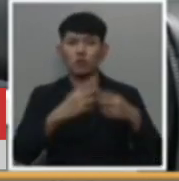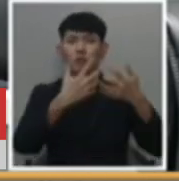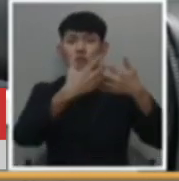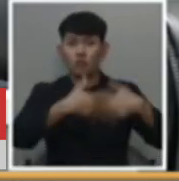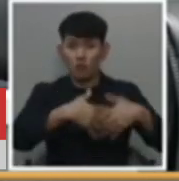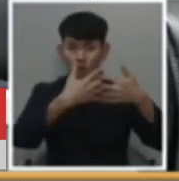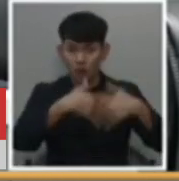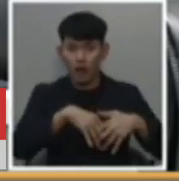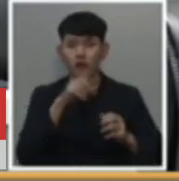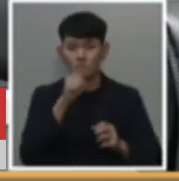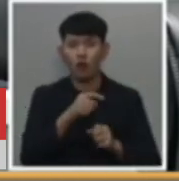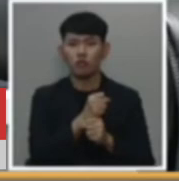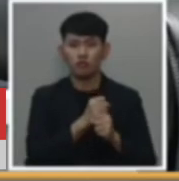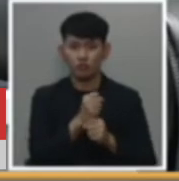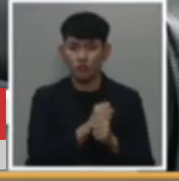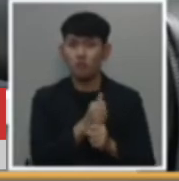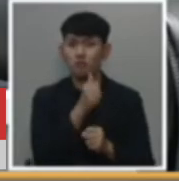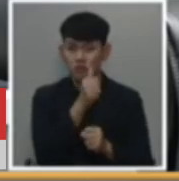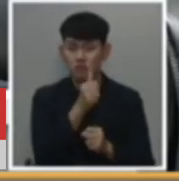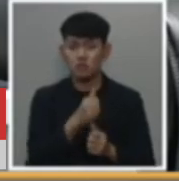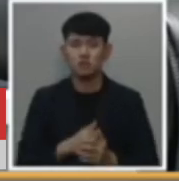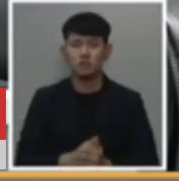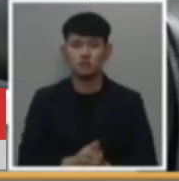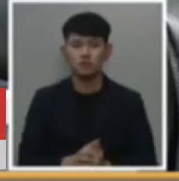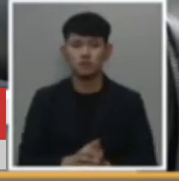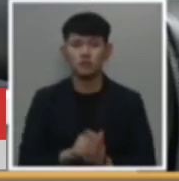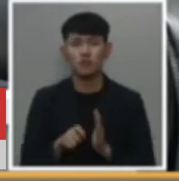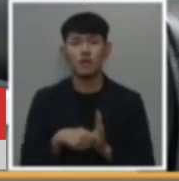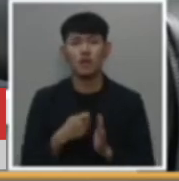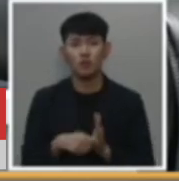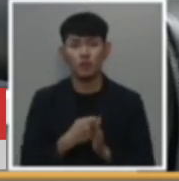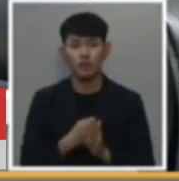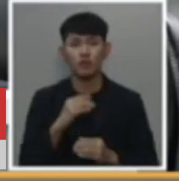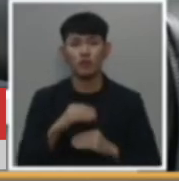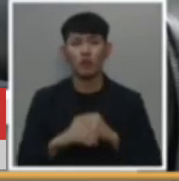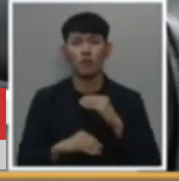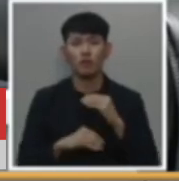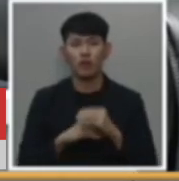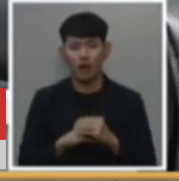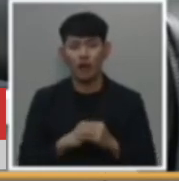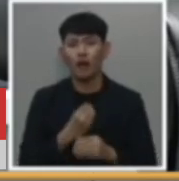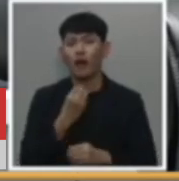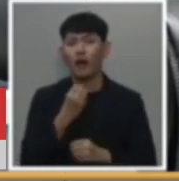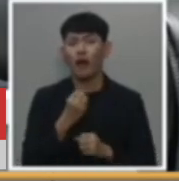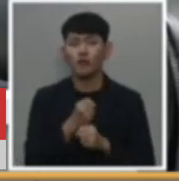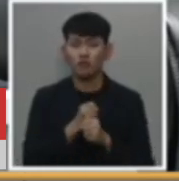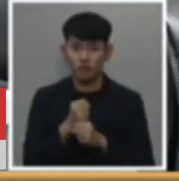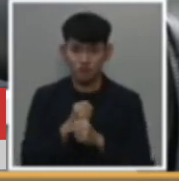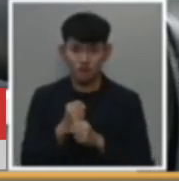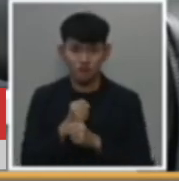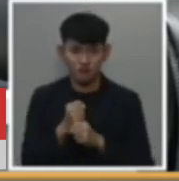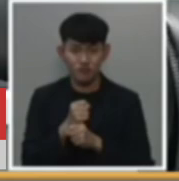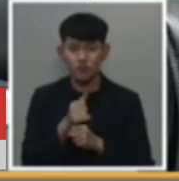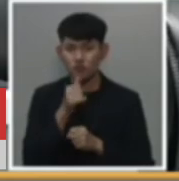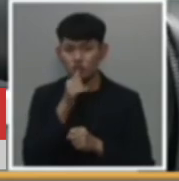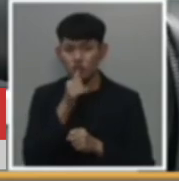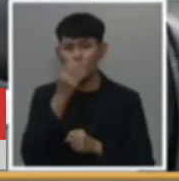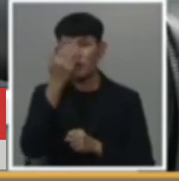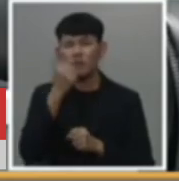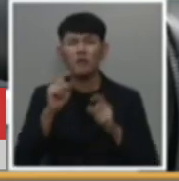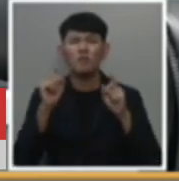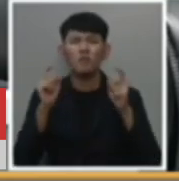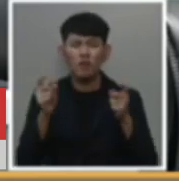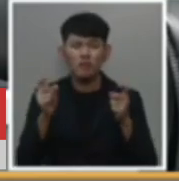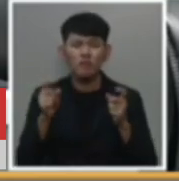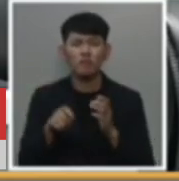ให้ได้นมที่มีคุณภาพอันนี้คือเรื่องของโครงการอาหารเสริมนมนั้นทำไมต้องใส่วงเล็บนะครับว